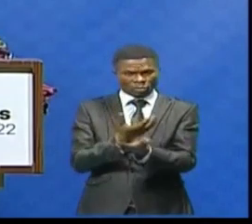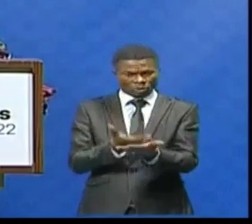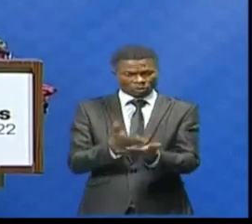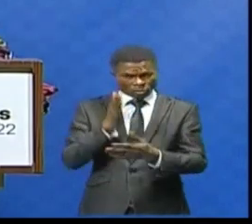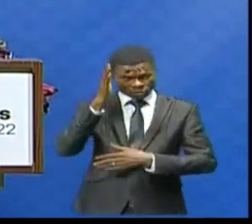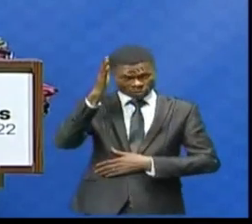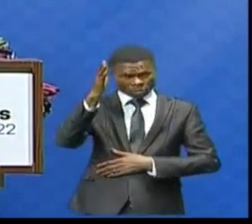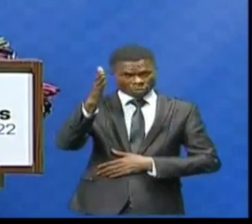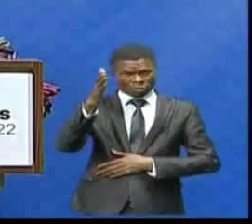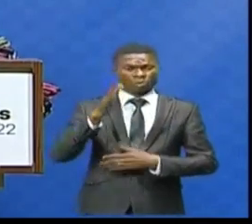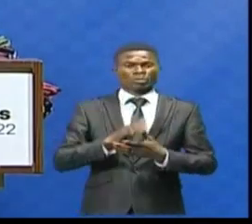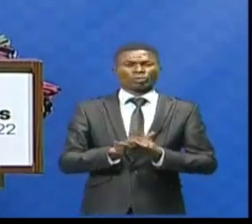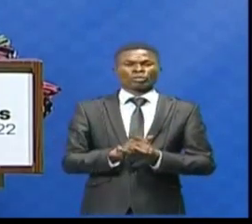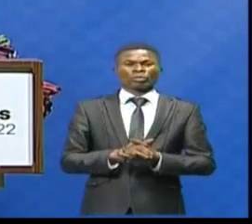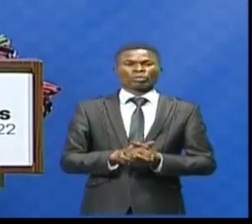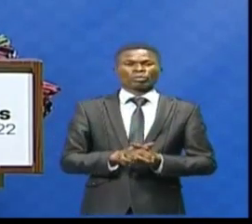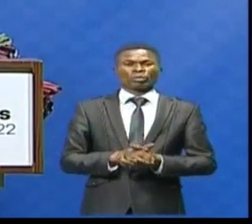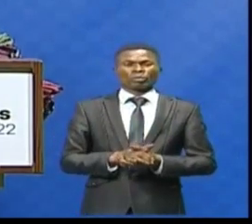jours